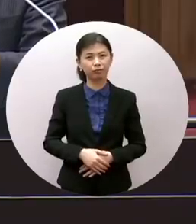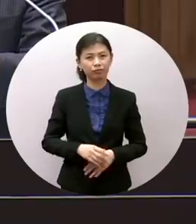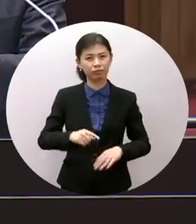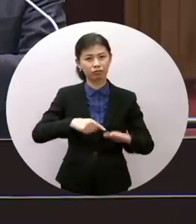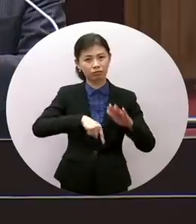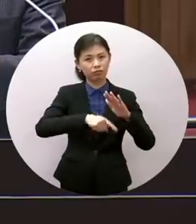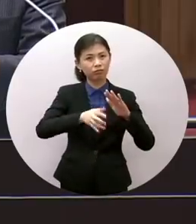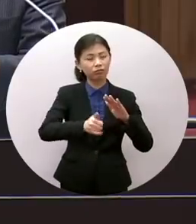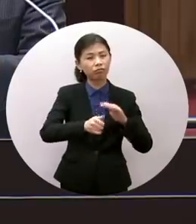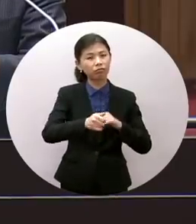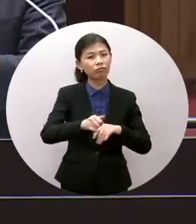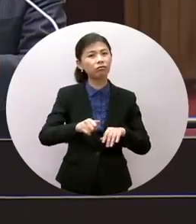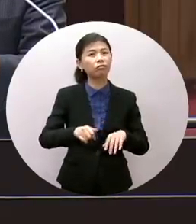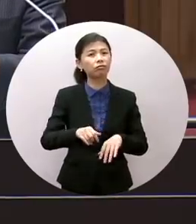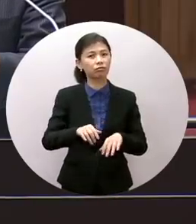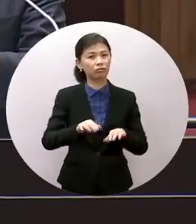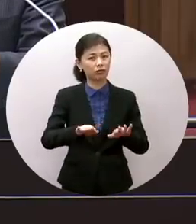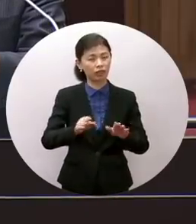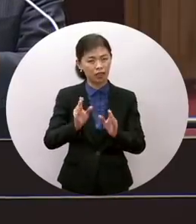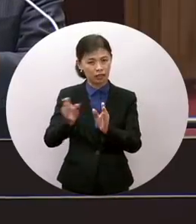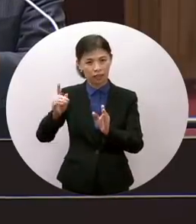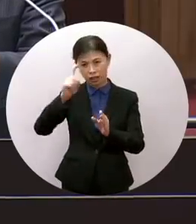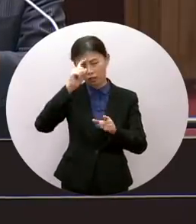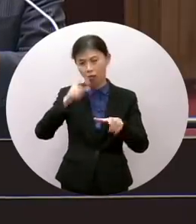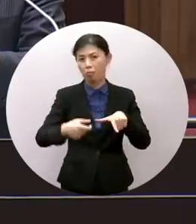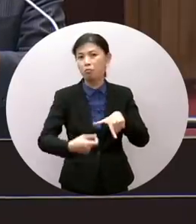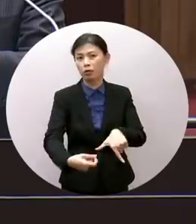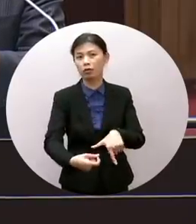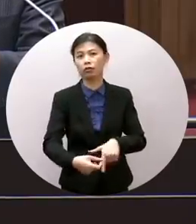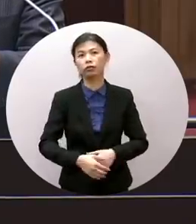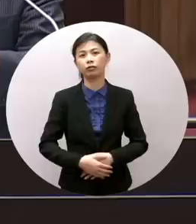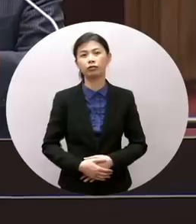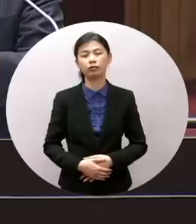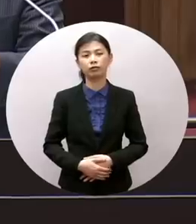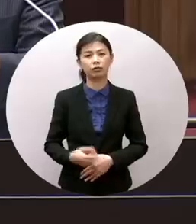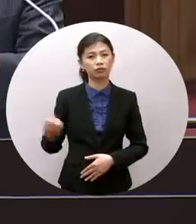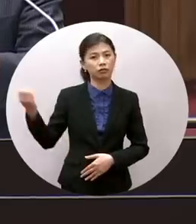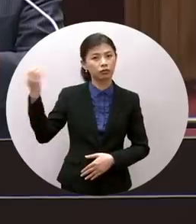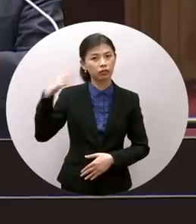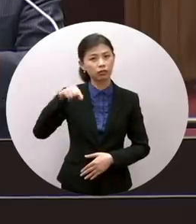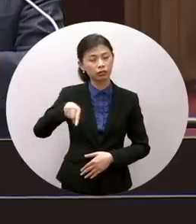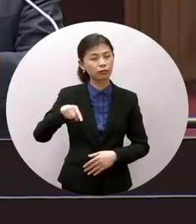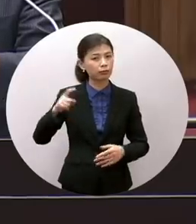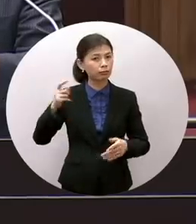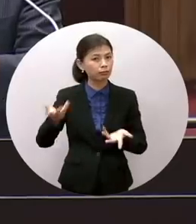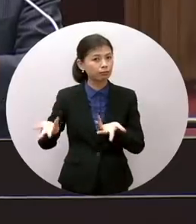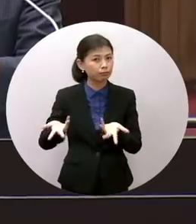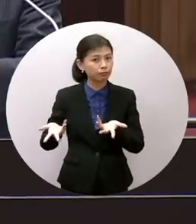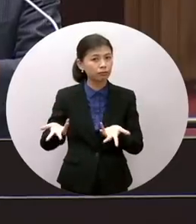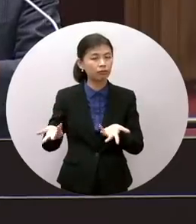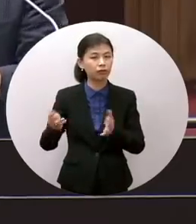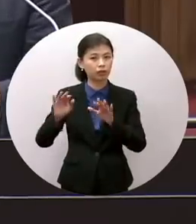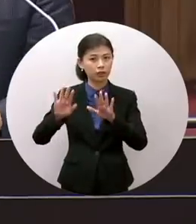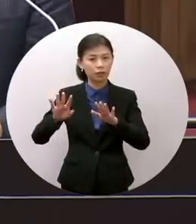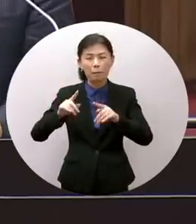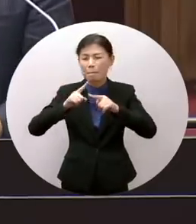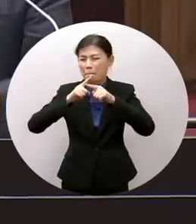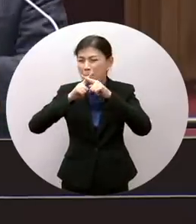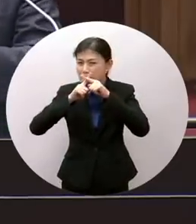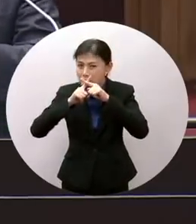长啊，档案。我们希望公开，听说太流案现在是列为机